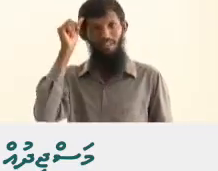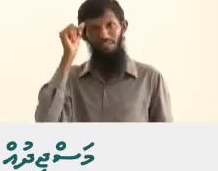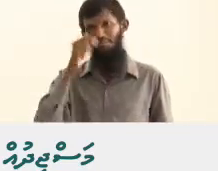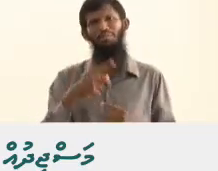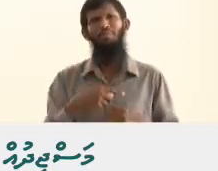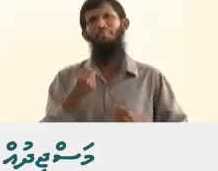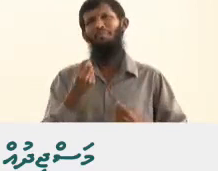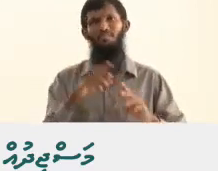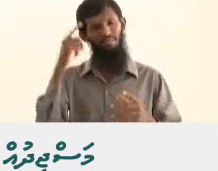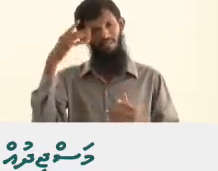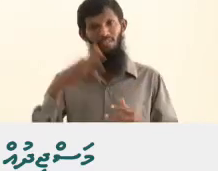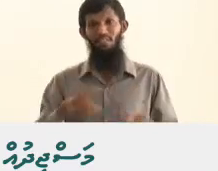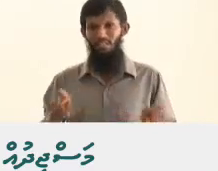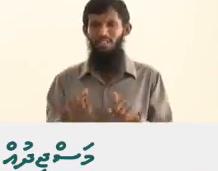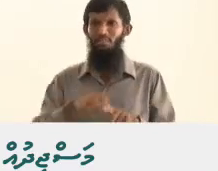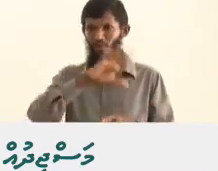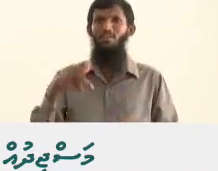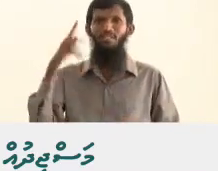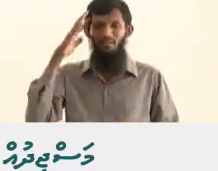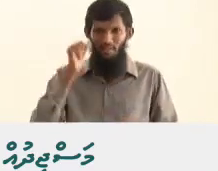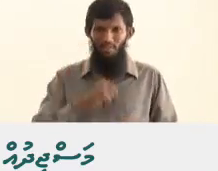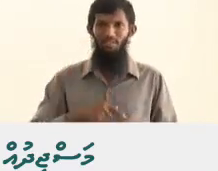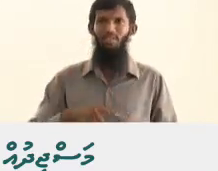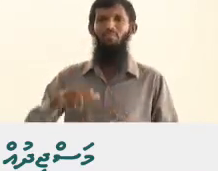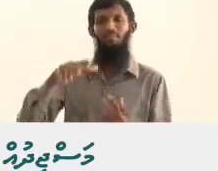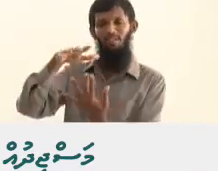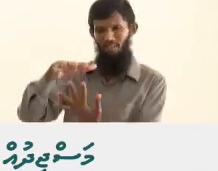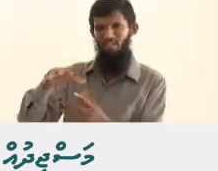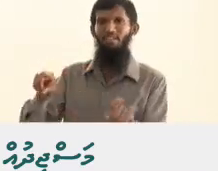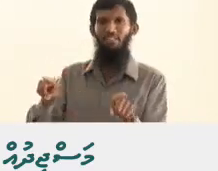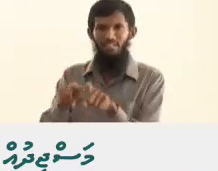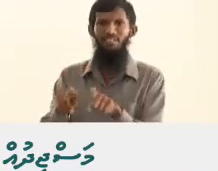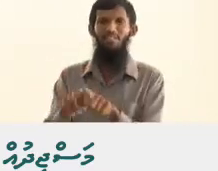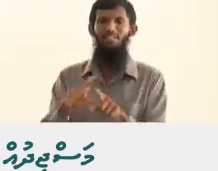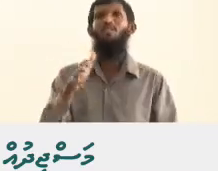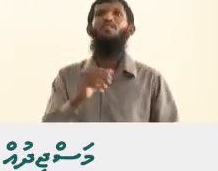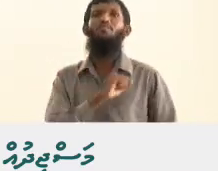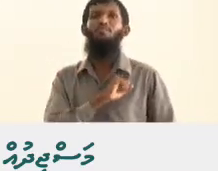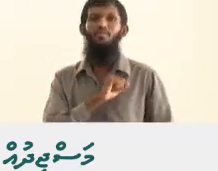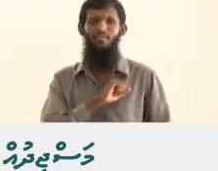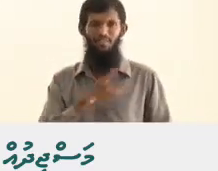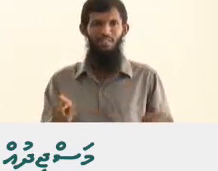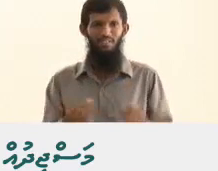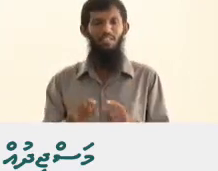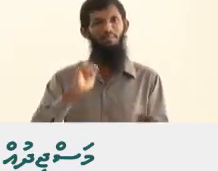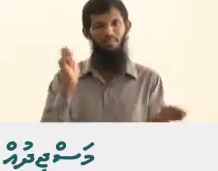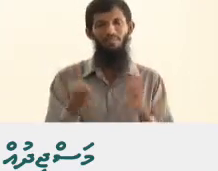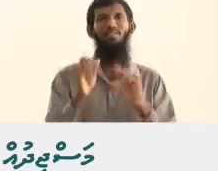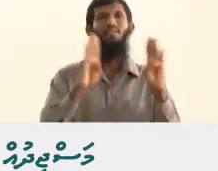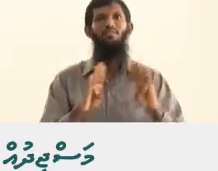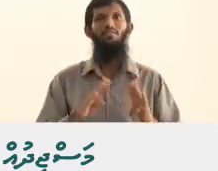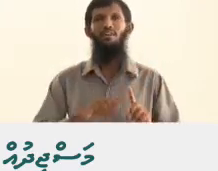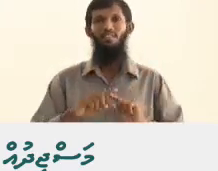vete bifada kankamaki mi insanun imtihanu kurevuman Allah mimbar kurabba